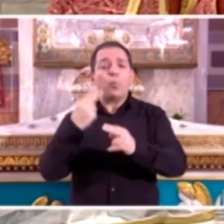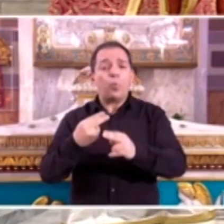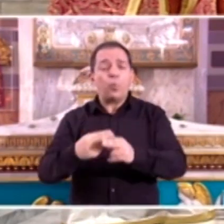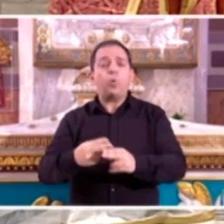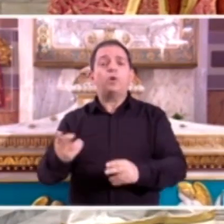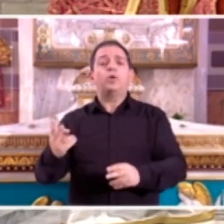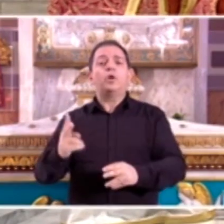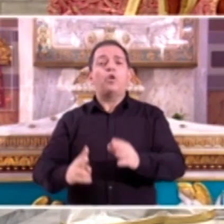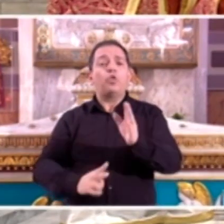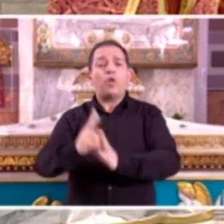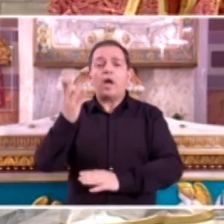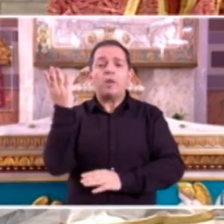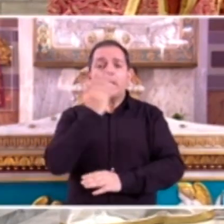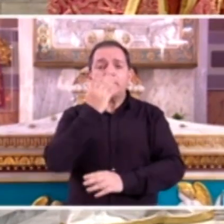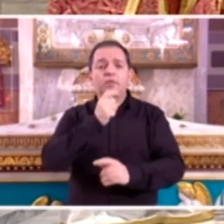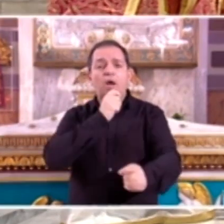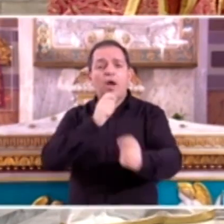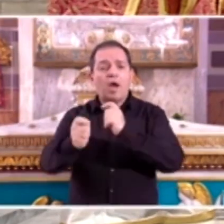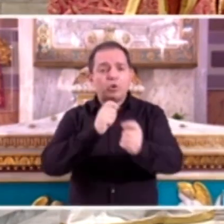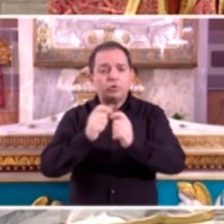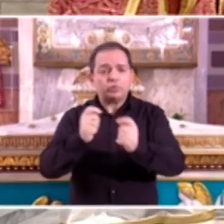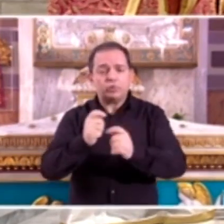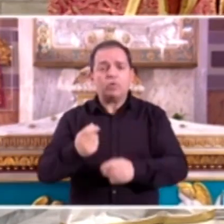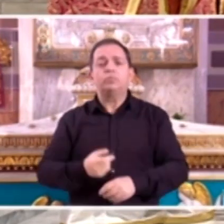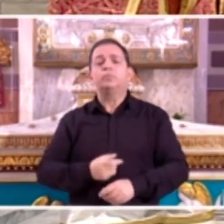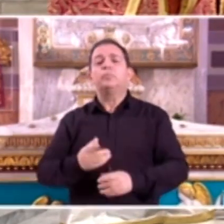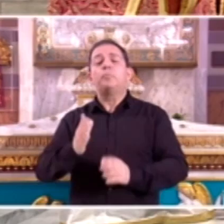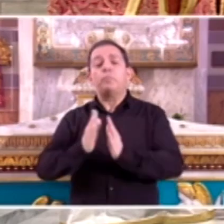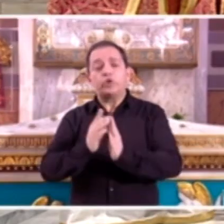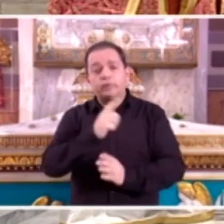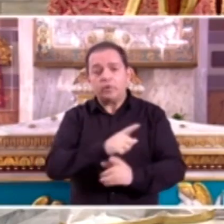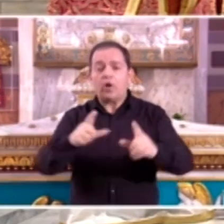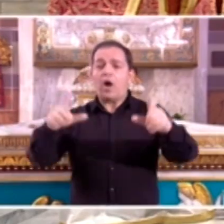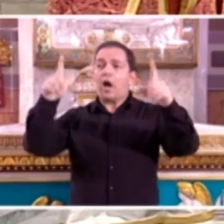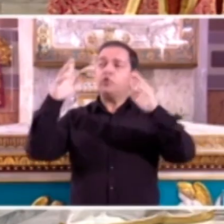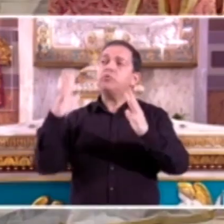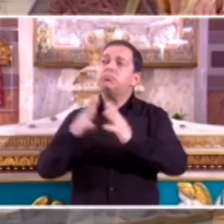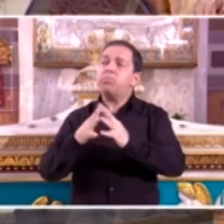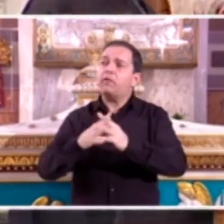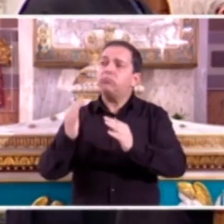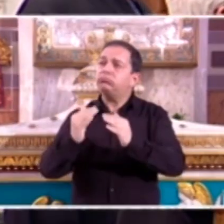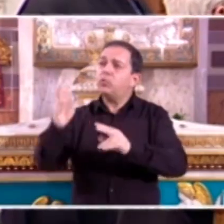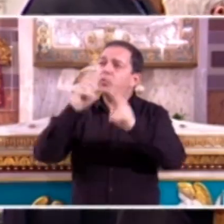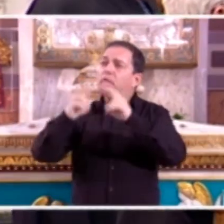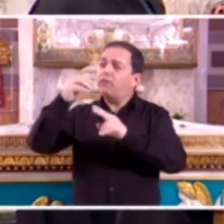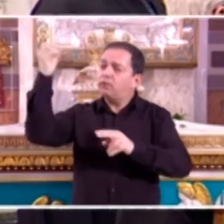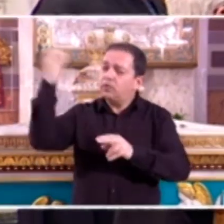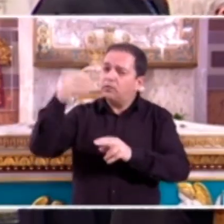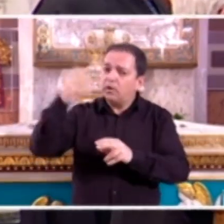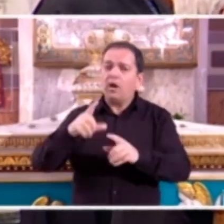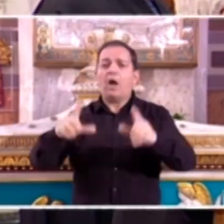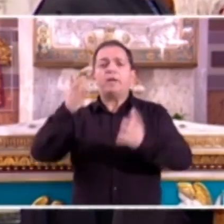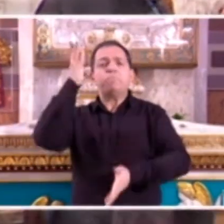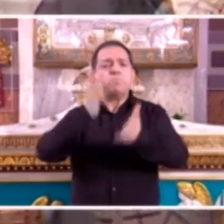και Πανεφήμων Αποστόλων, του Αγίου ενδόξου Αποστόλου Πάντρου του Ουρανοβάμονος, των Αγίων ενδόξων και